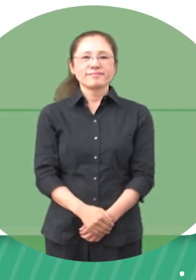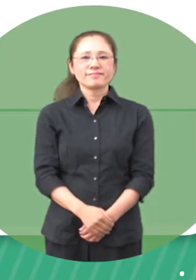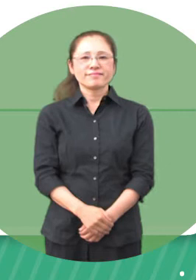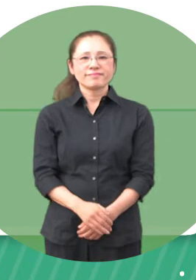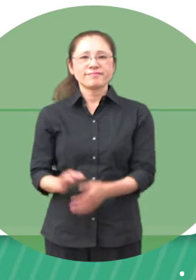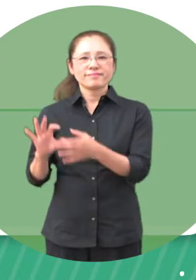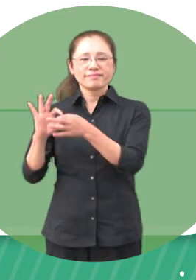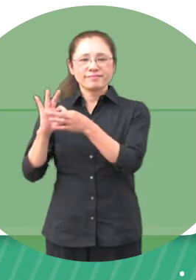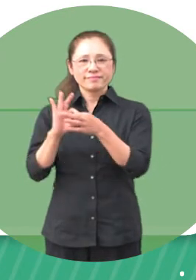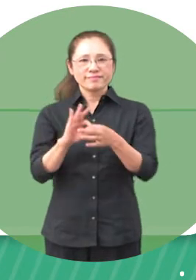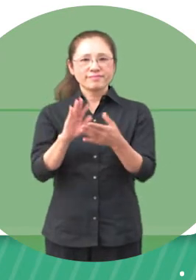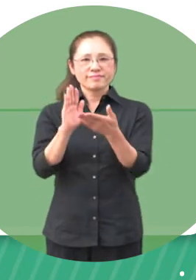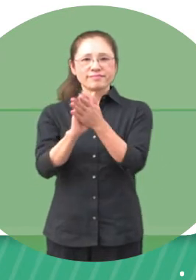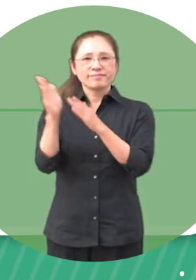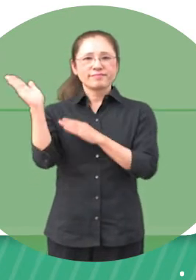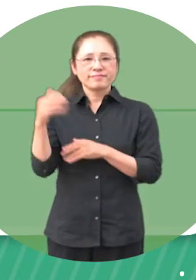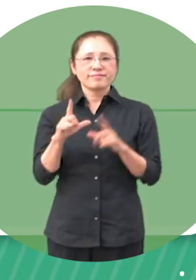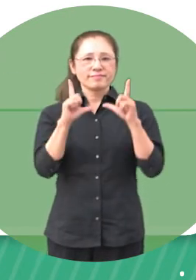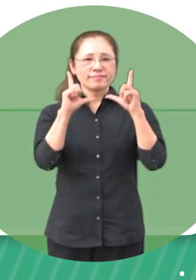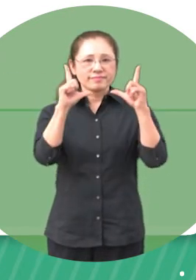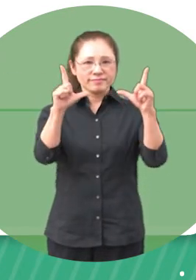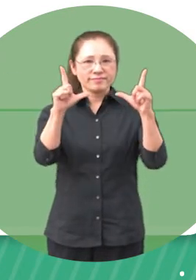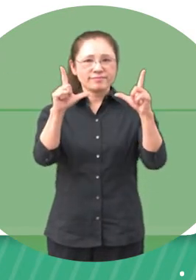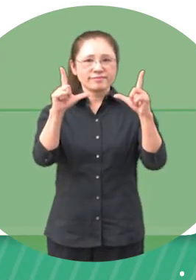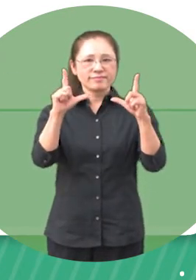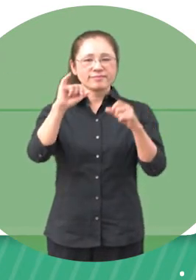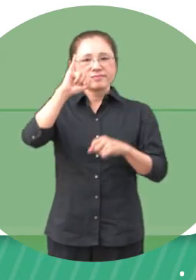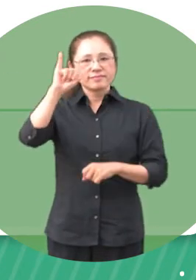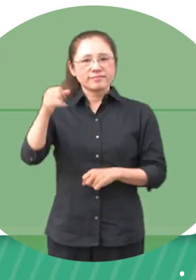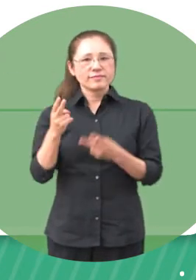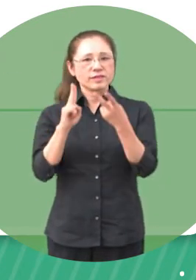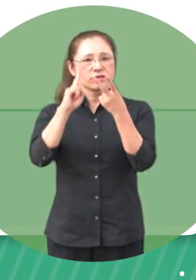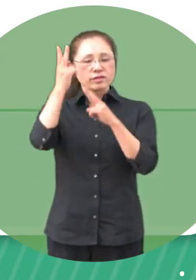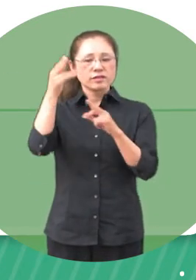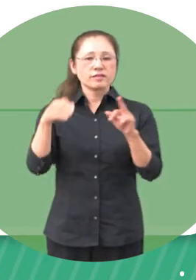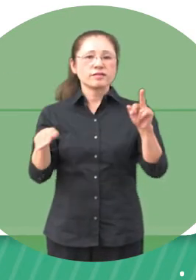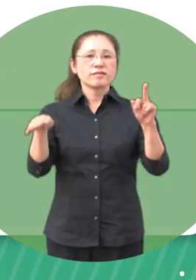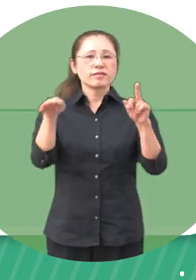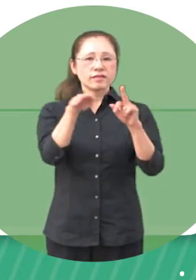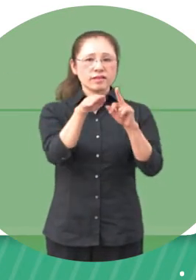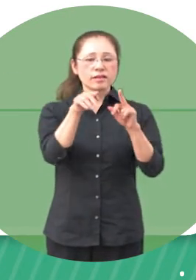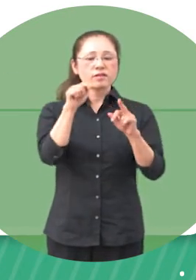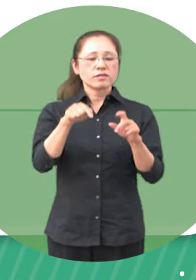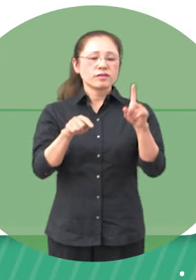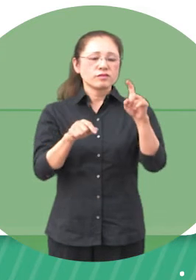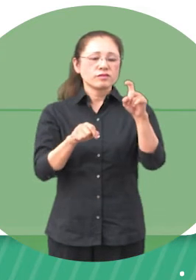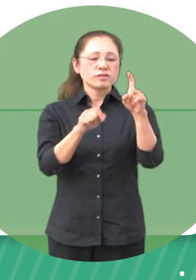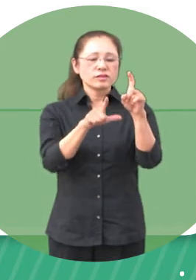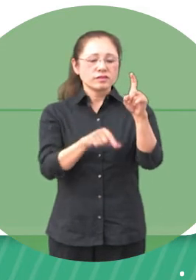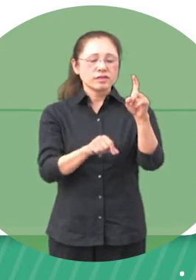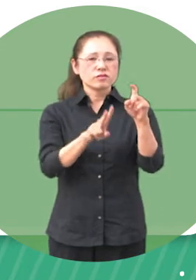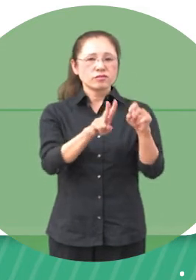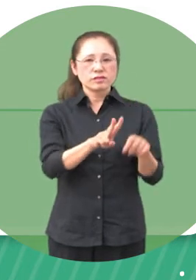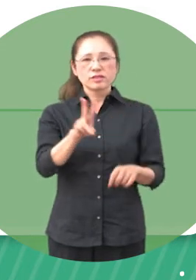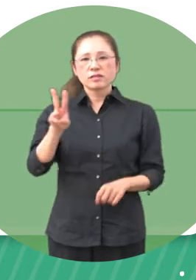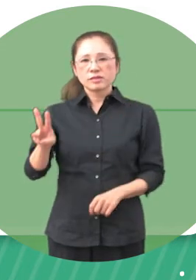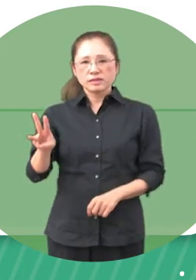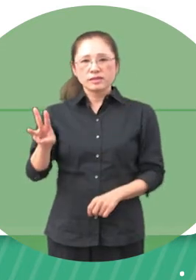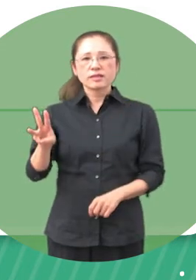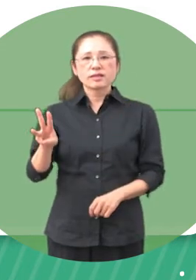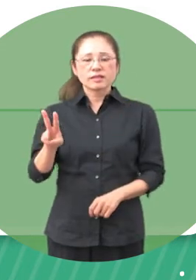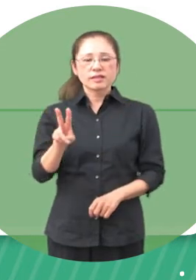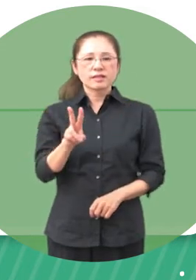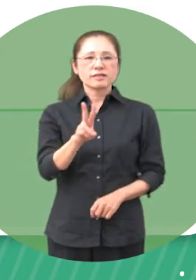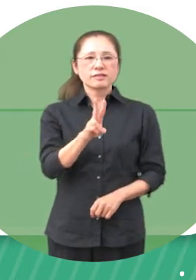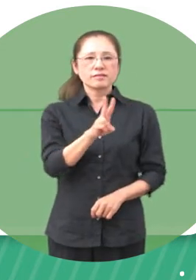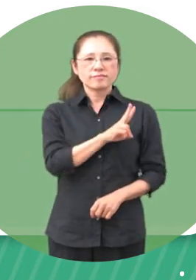続いて県からのお知らせです。 JICA 沖縄センターでは11月2日と3日に沖縄国